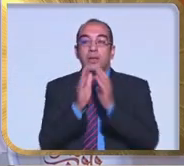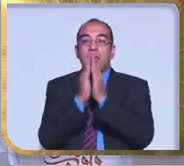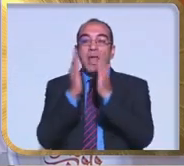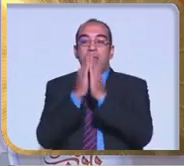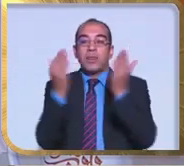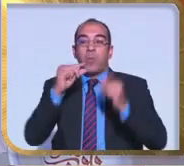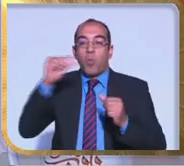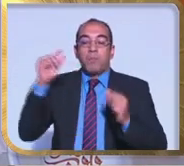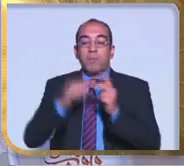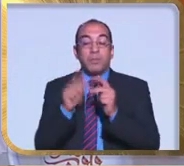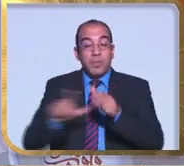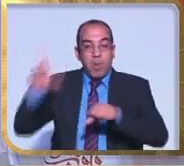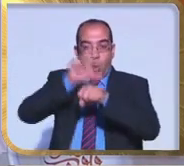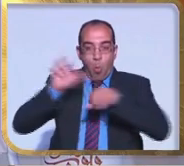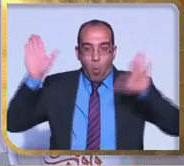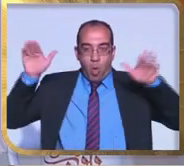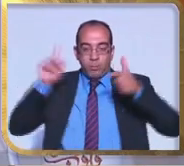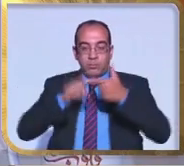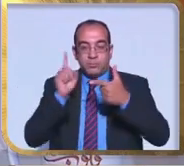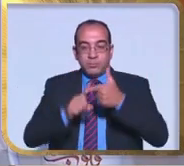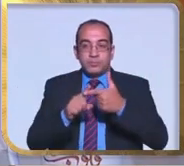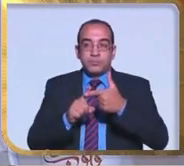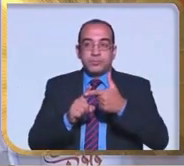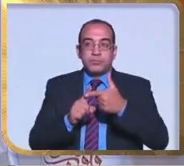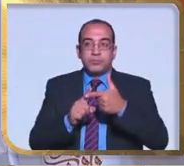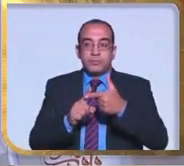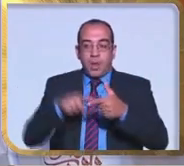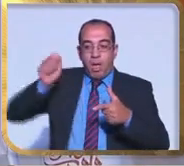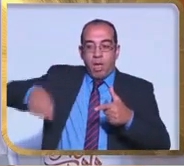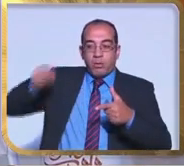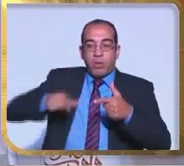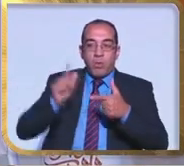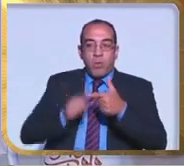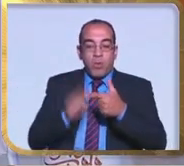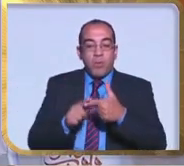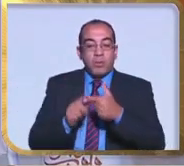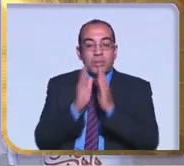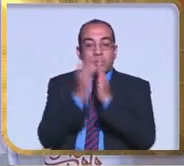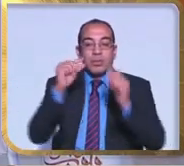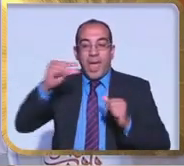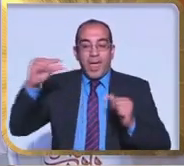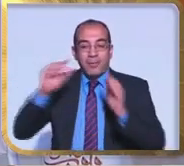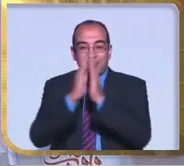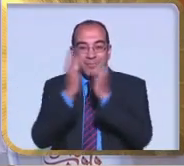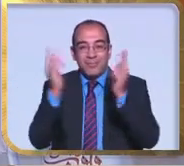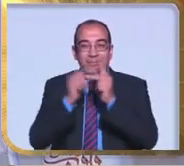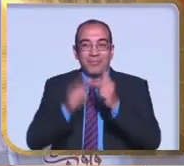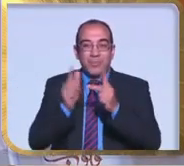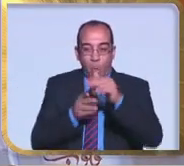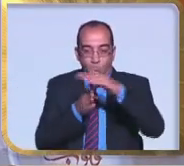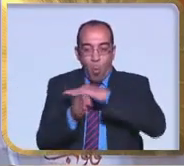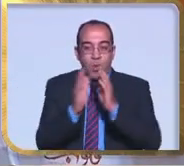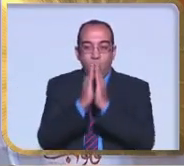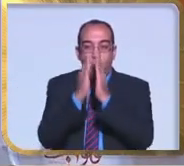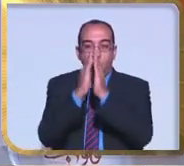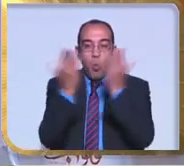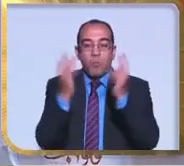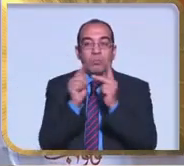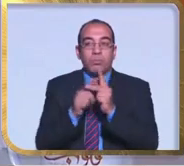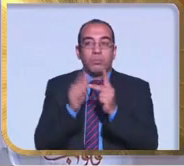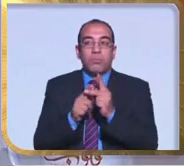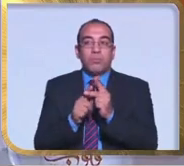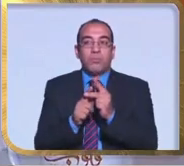بدء الوحي اللي تحتيه أبواب بتعالج القضية دي، بعدين الكتاب الثاني في داخل الصحيح